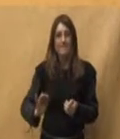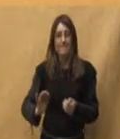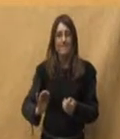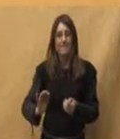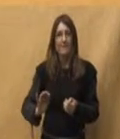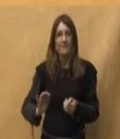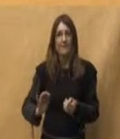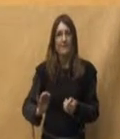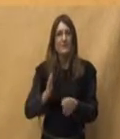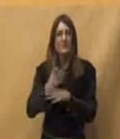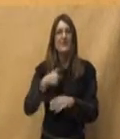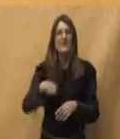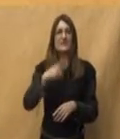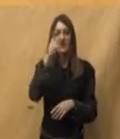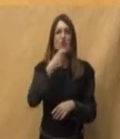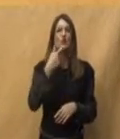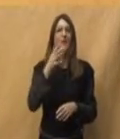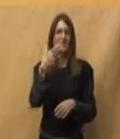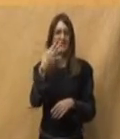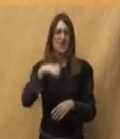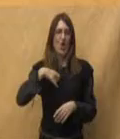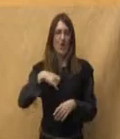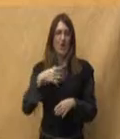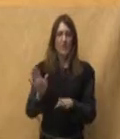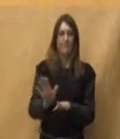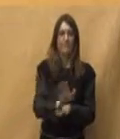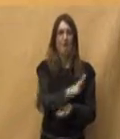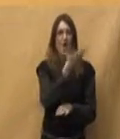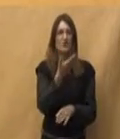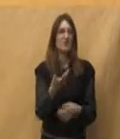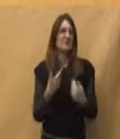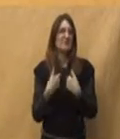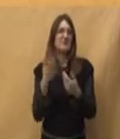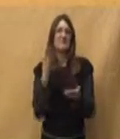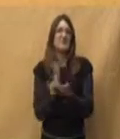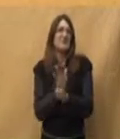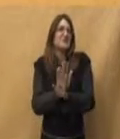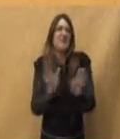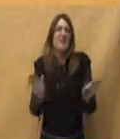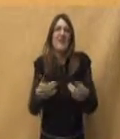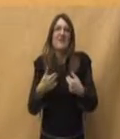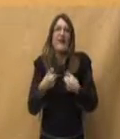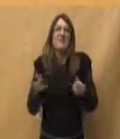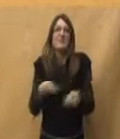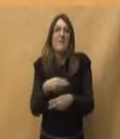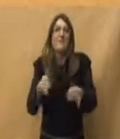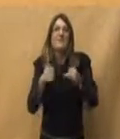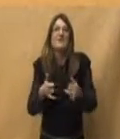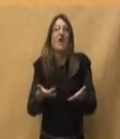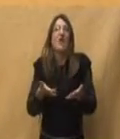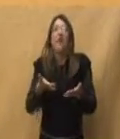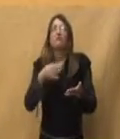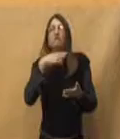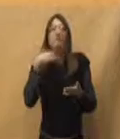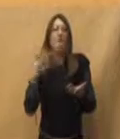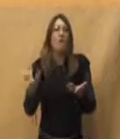Zato što mi se čini da mi koji smo navršili 50 godina i tako, nekako smo već izgrađeni, jel da? Ne možemo se puno sada ubiti